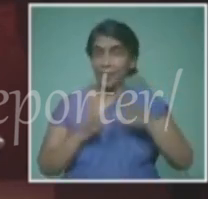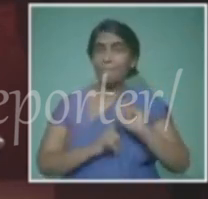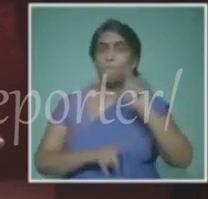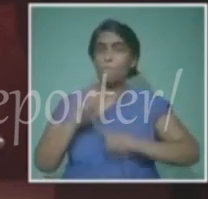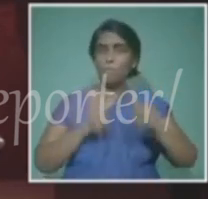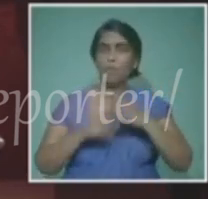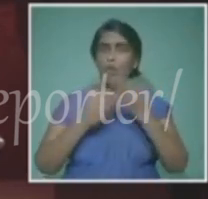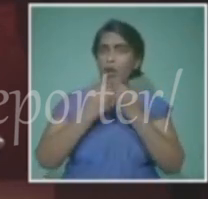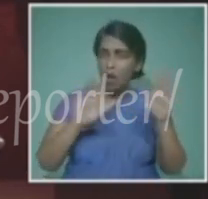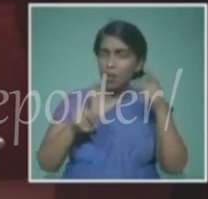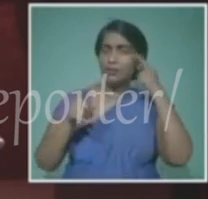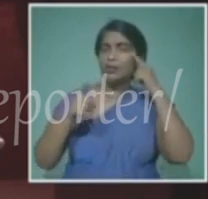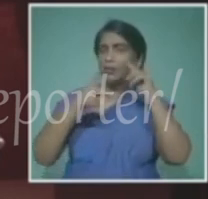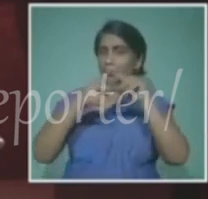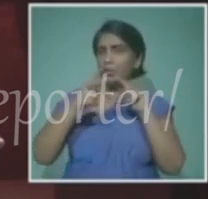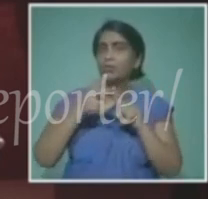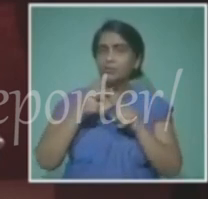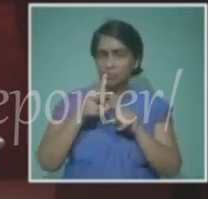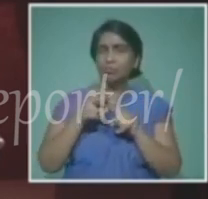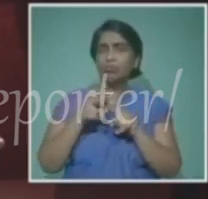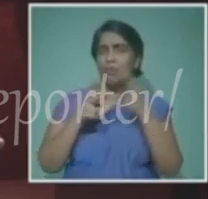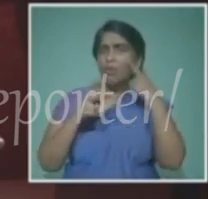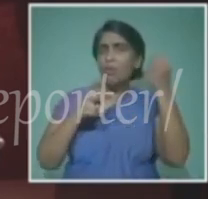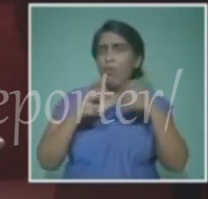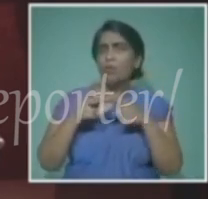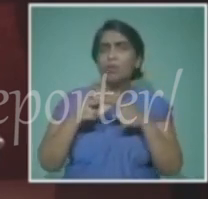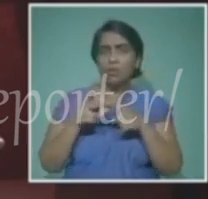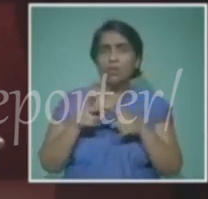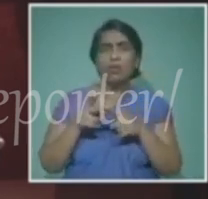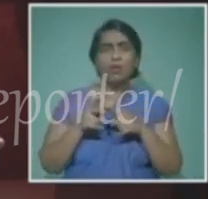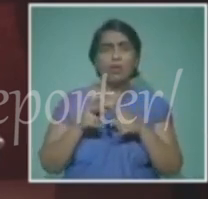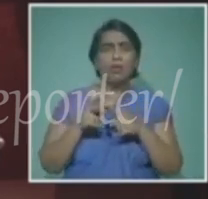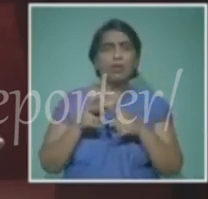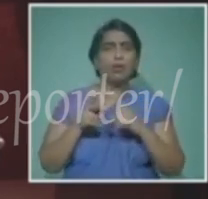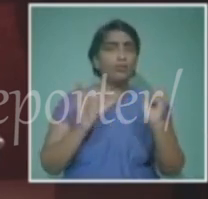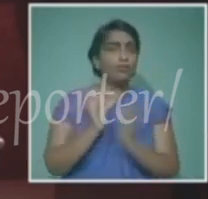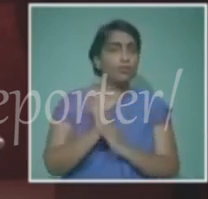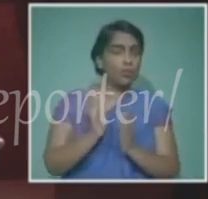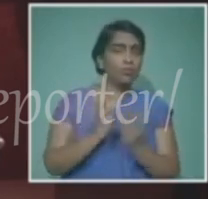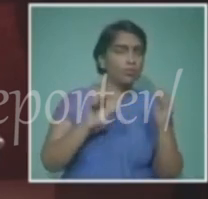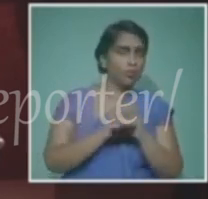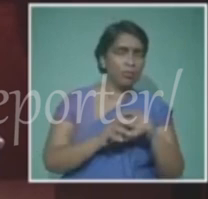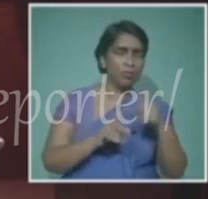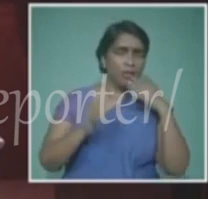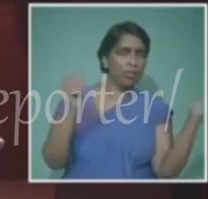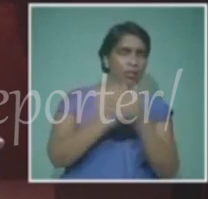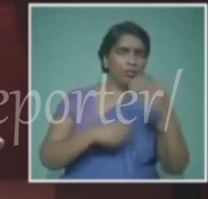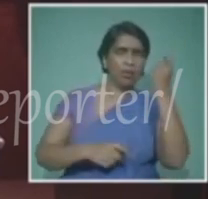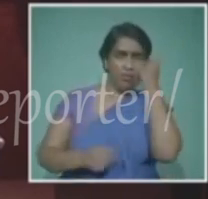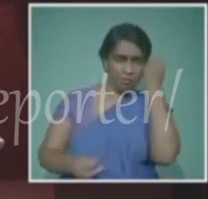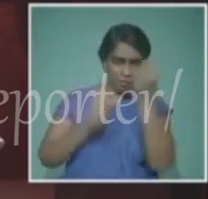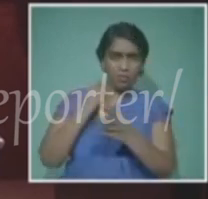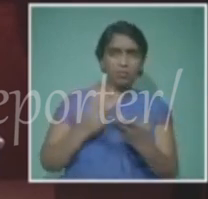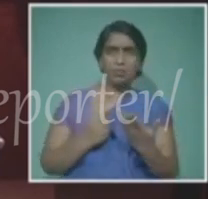පාර්ලිමේන්තුව විසිරවීම පිළිබඳව ඒ කාලවකවානුව පිළිබඳව පස්සාදුරෙන් කමිටි ස්ටේජ් එකේ අමෙන්ඩ්මන්ට්ස් එනවද නැද්ද කියන කාරණාව පිළිබඳව